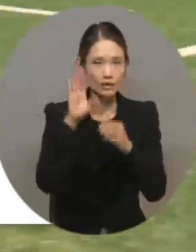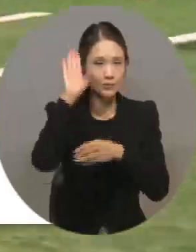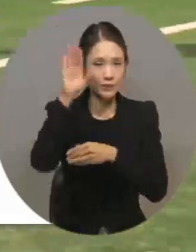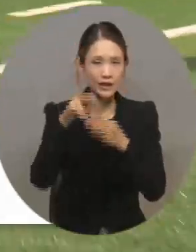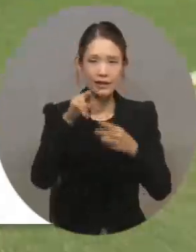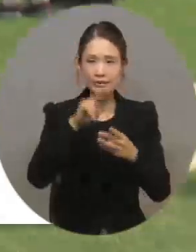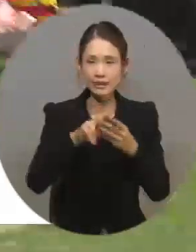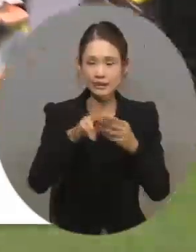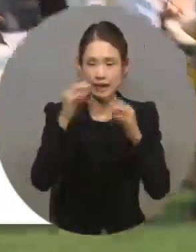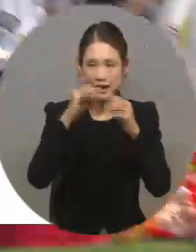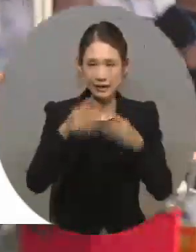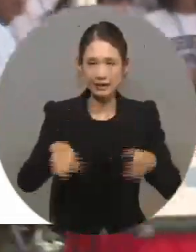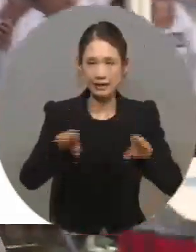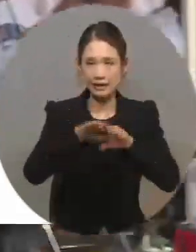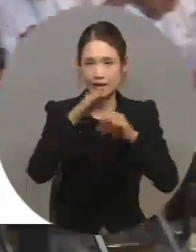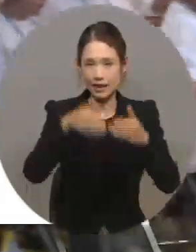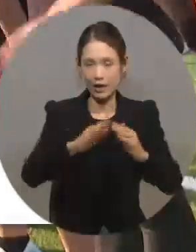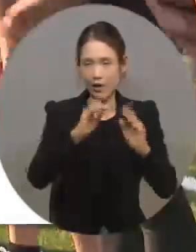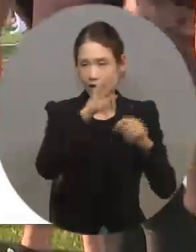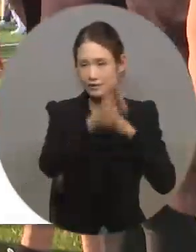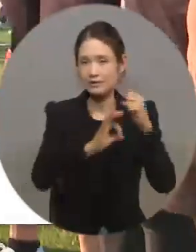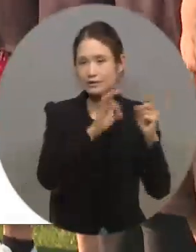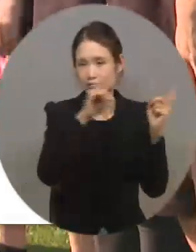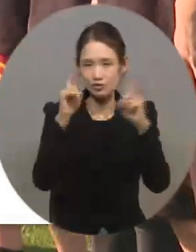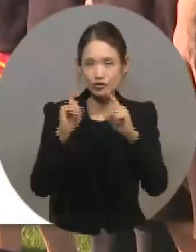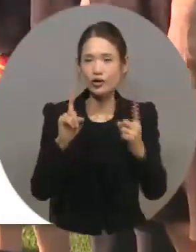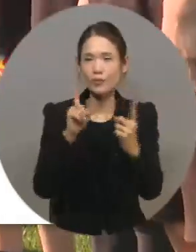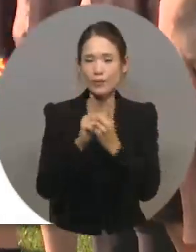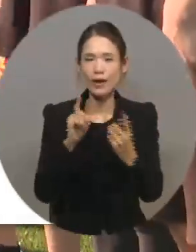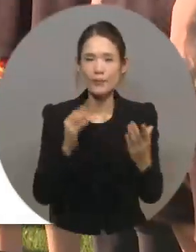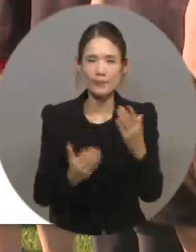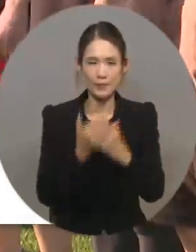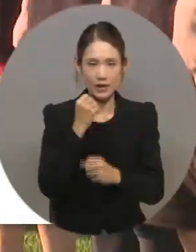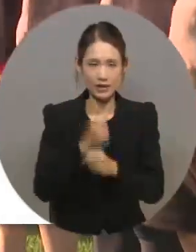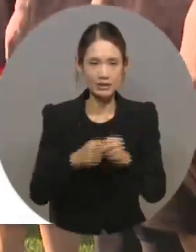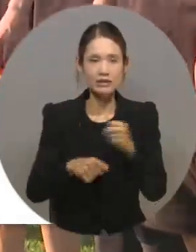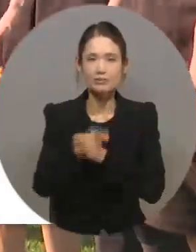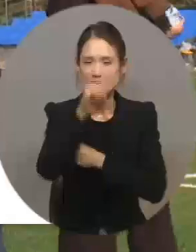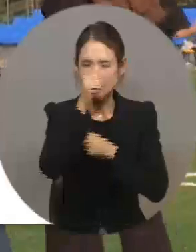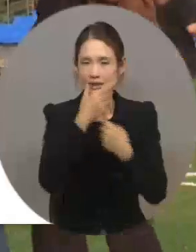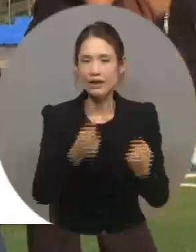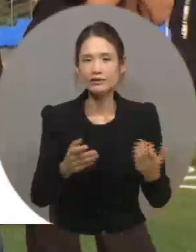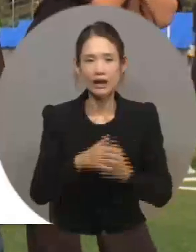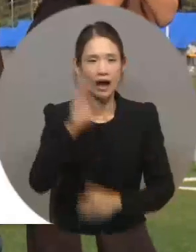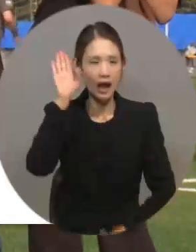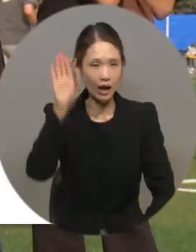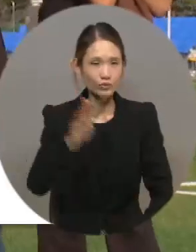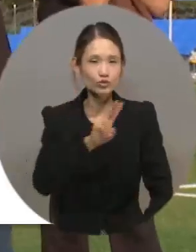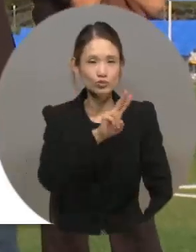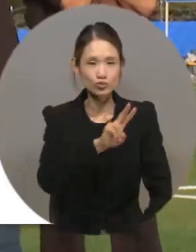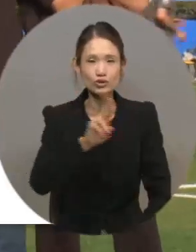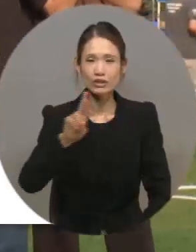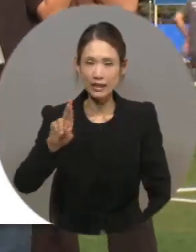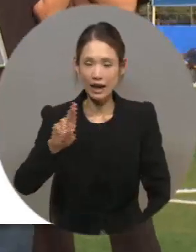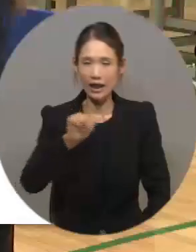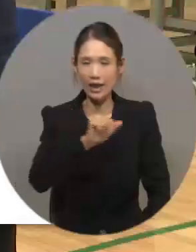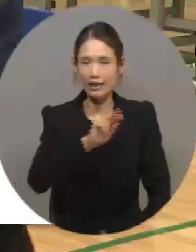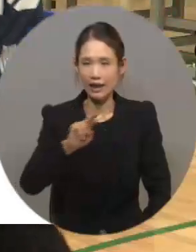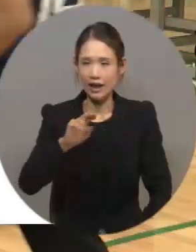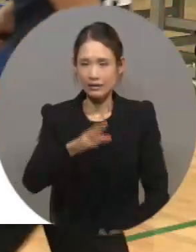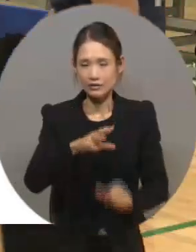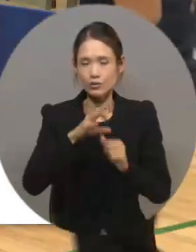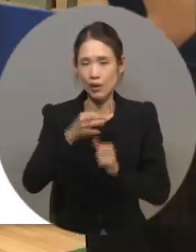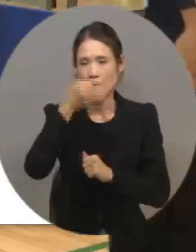10주년을 기념하는 의미 있는 행사라고 전하며 앞으로 한반도 통일미래센터는 VR, AR 등 첨단 기술을